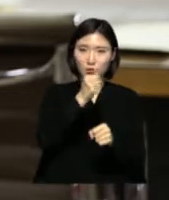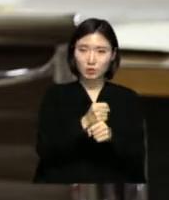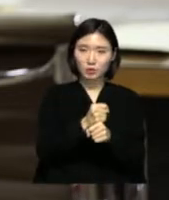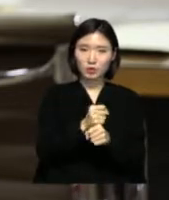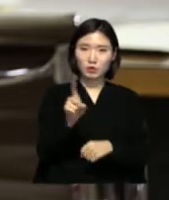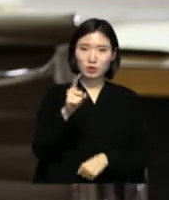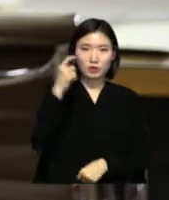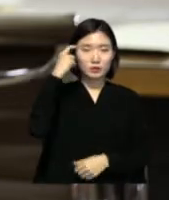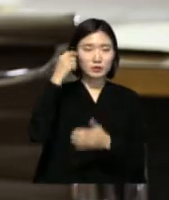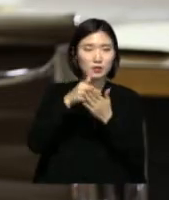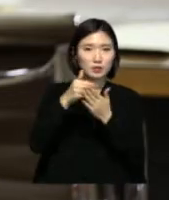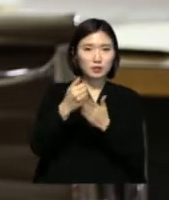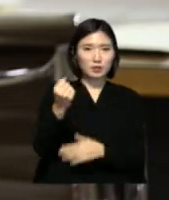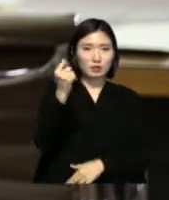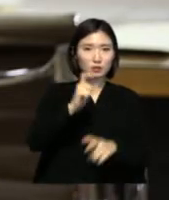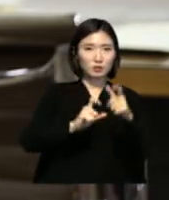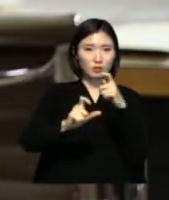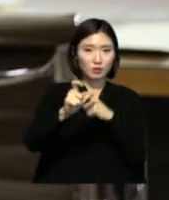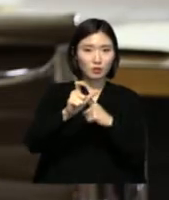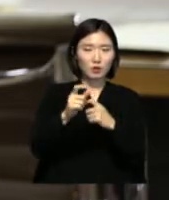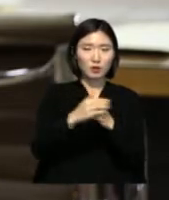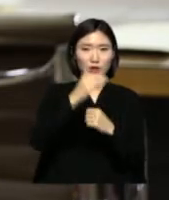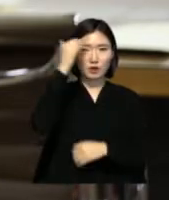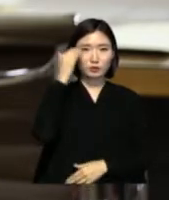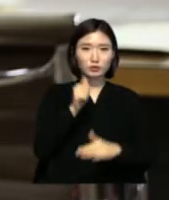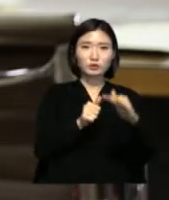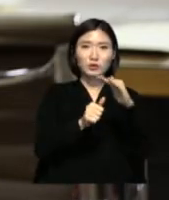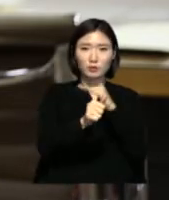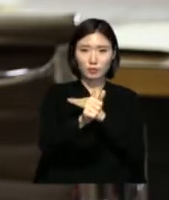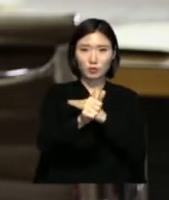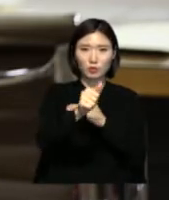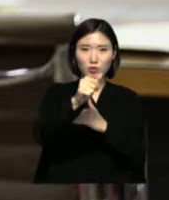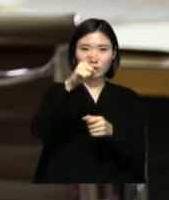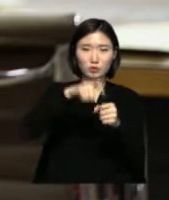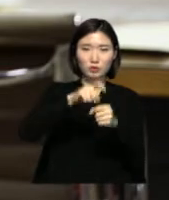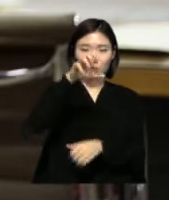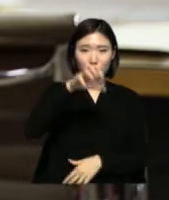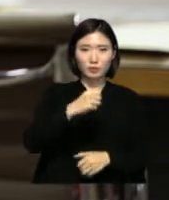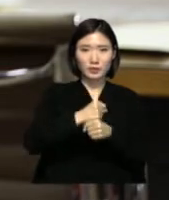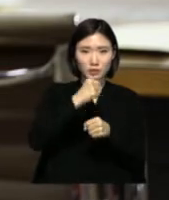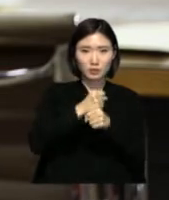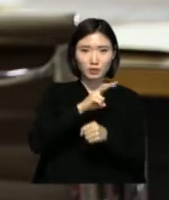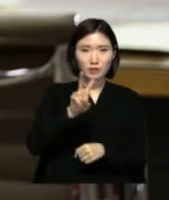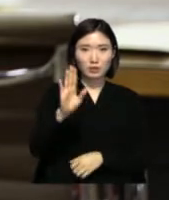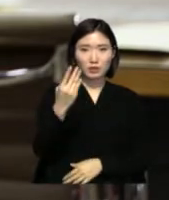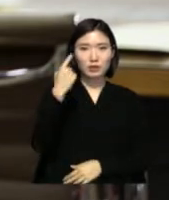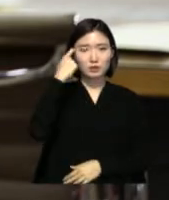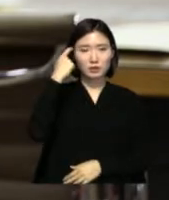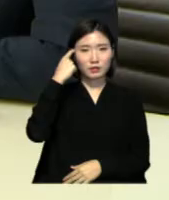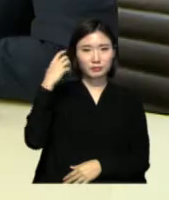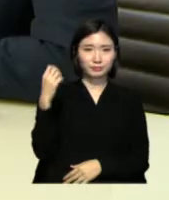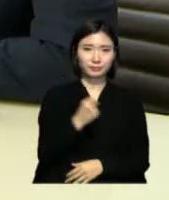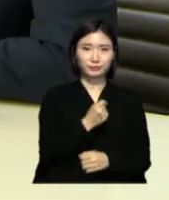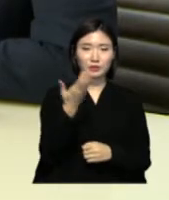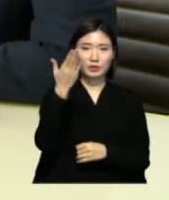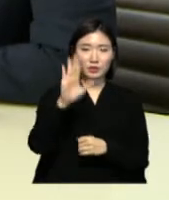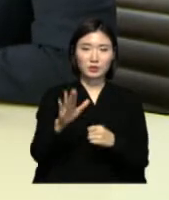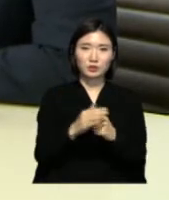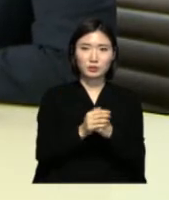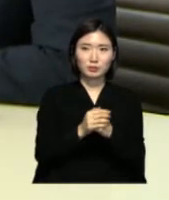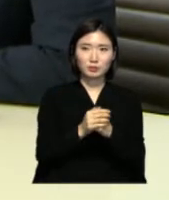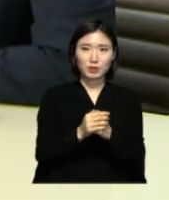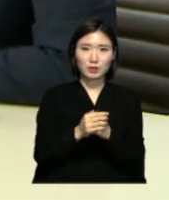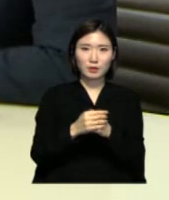어떤 상상력을 입혀서 우리나라의 대표적인 랜드마크로 만들어야 되겠다. 이런 생각을 하게 된 겁니다. 하지만